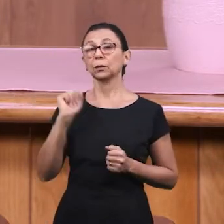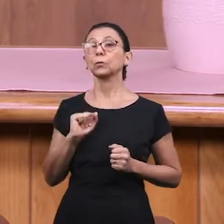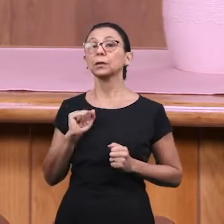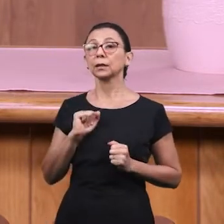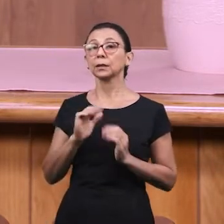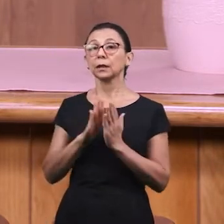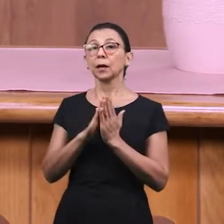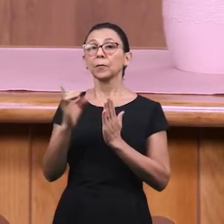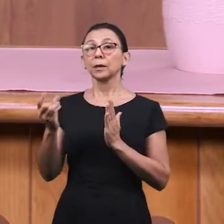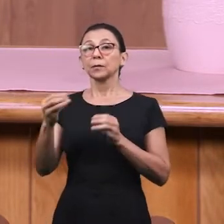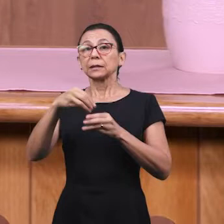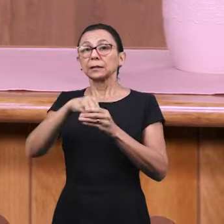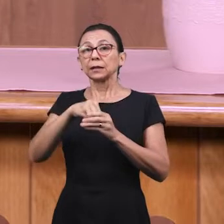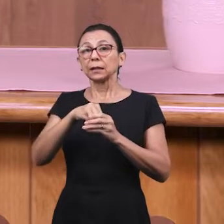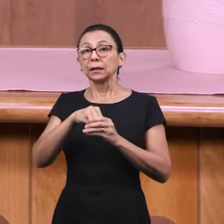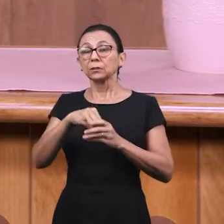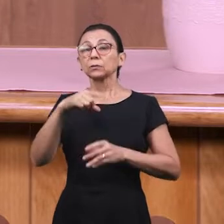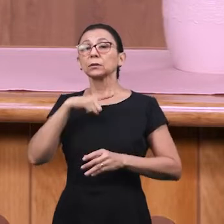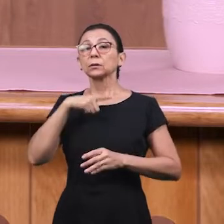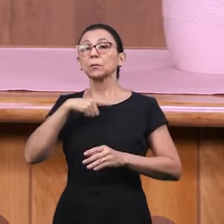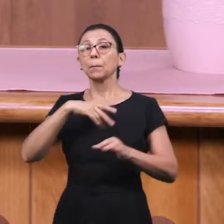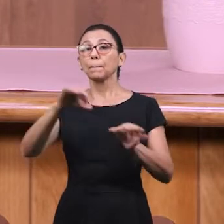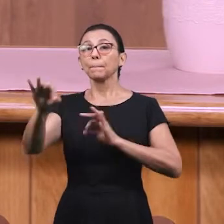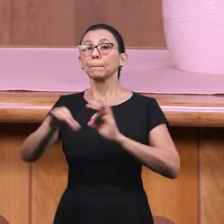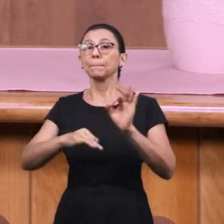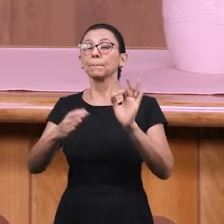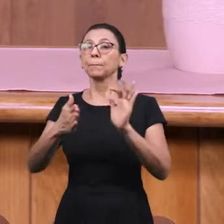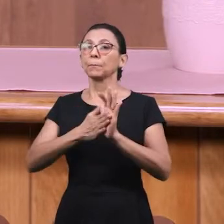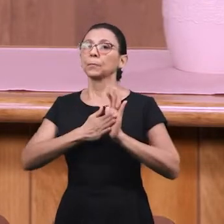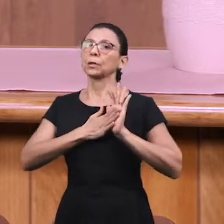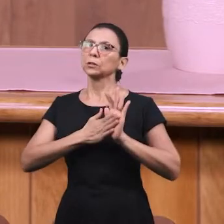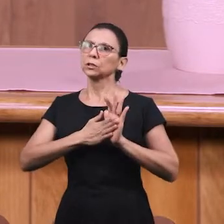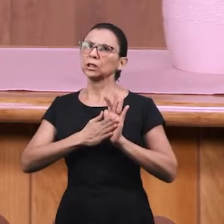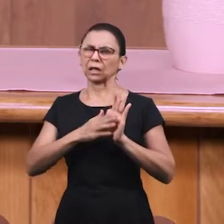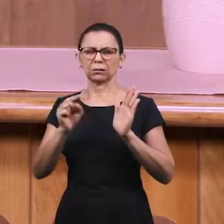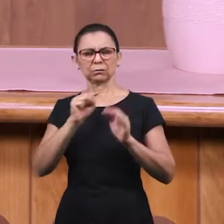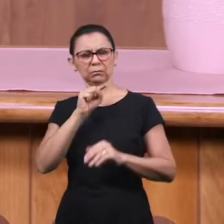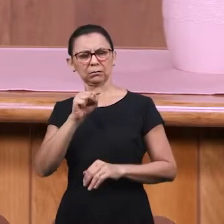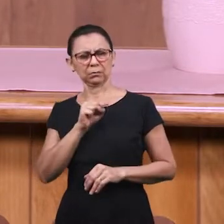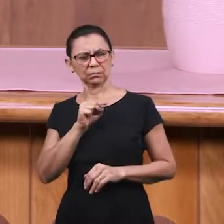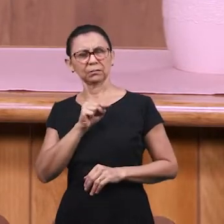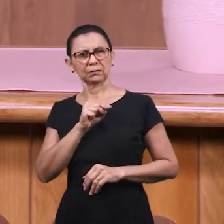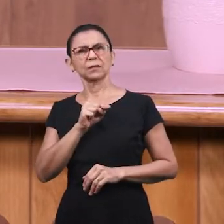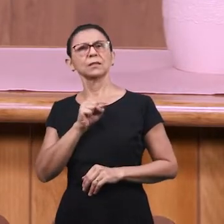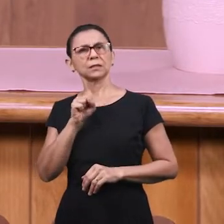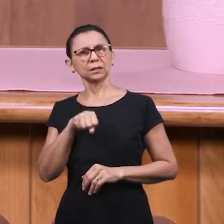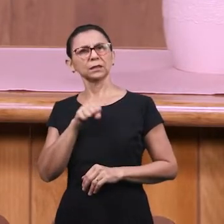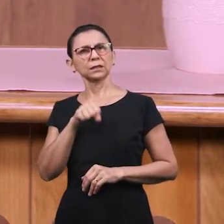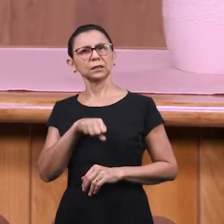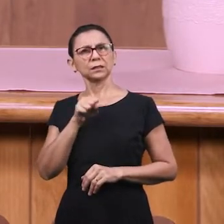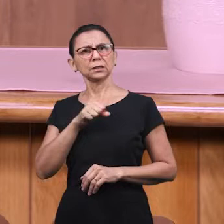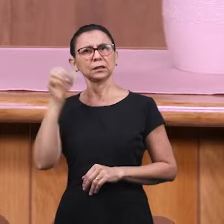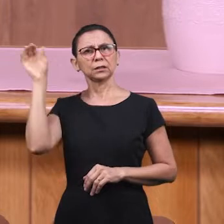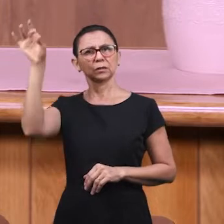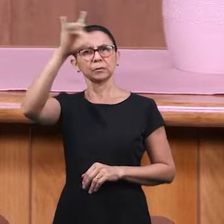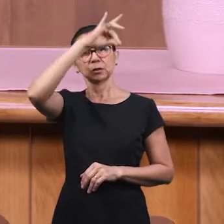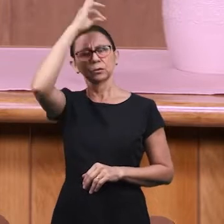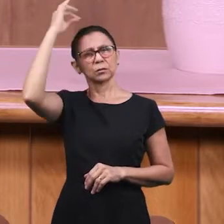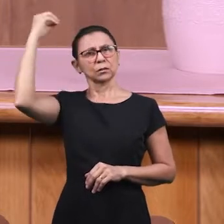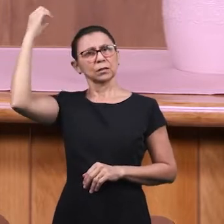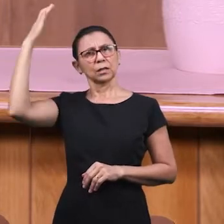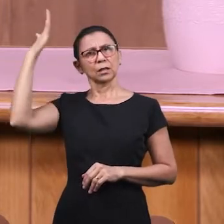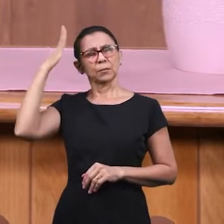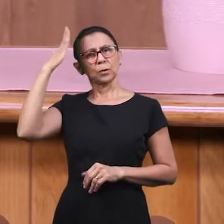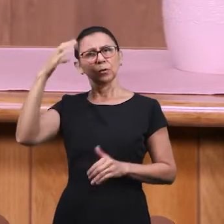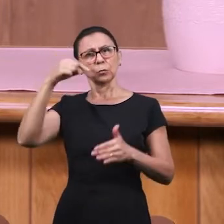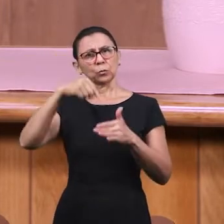содержит в себе проект. И этот проект, это то, что Дух Святой сказал нам. Проект, который за